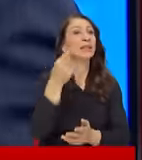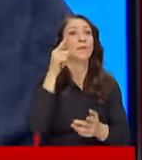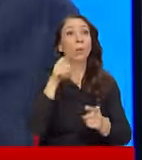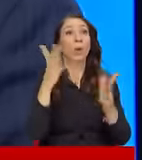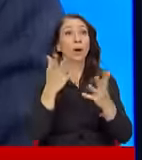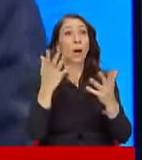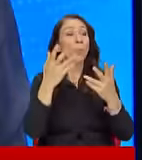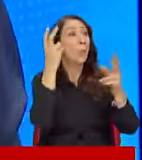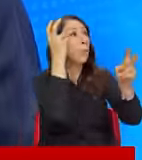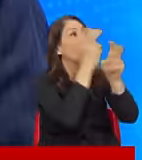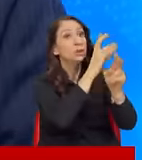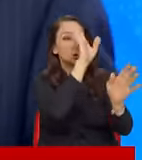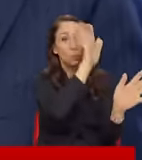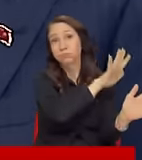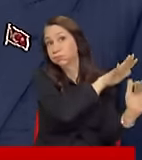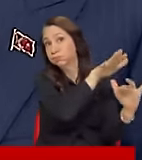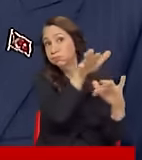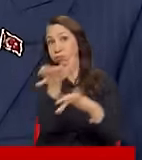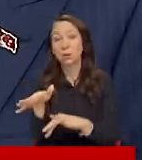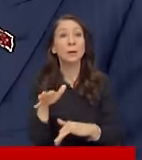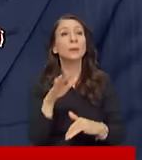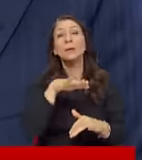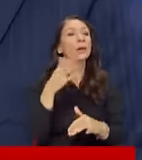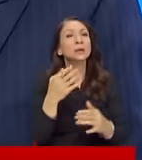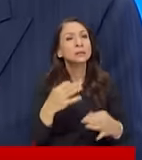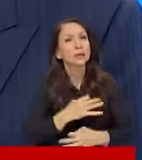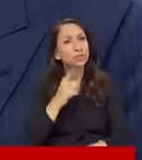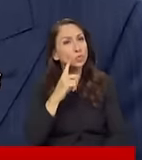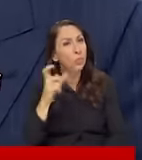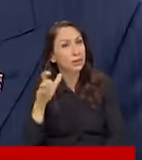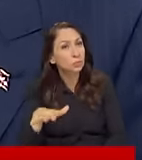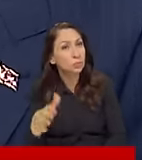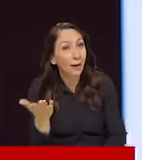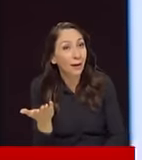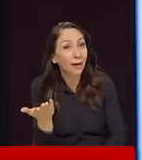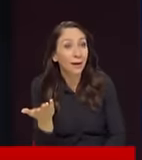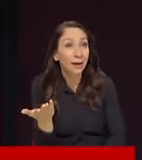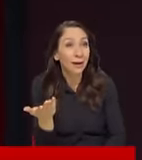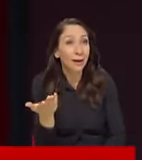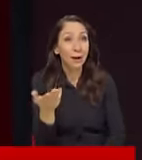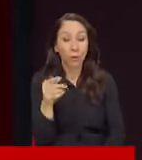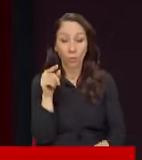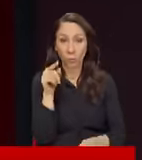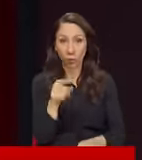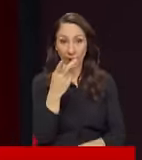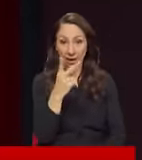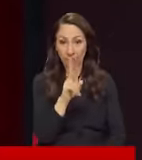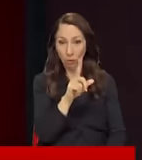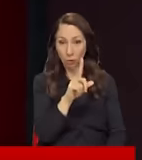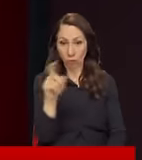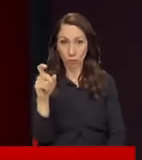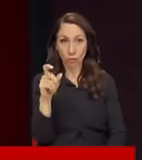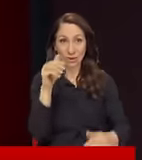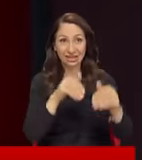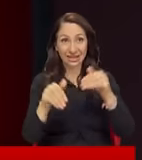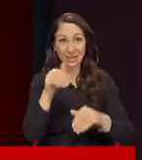kadar boşalarak İstanbul'a akmış. Bir başka boyutu, Sayın Cumhurbaşkanı burada. Yani bu